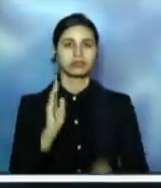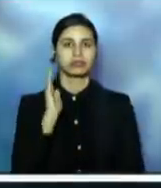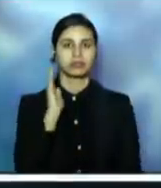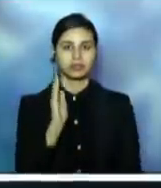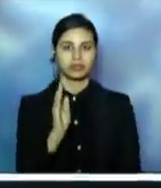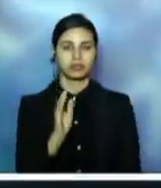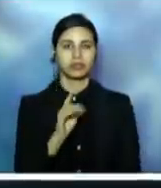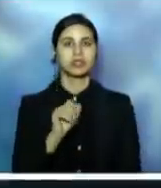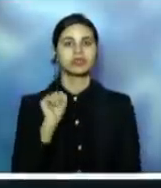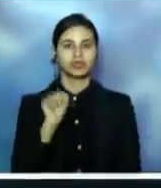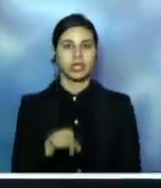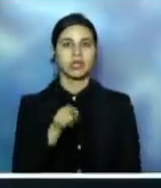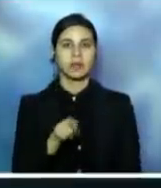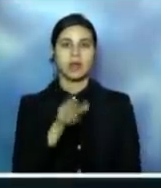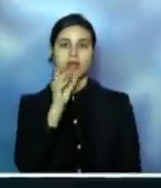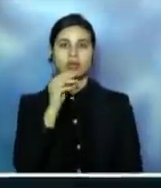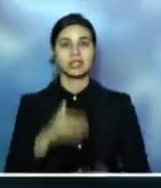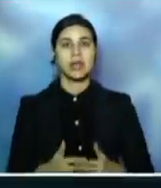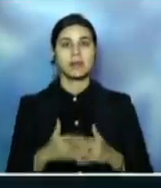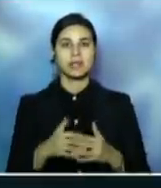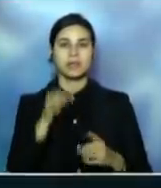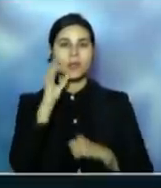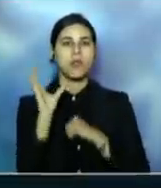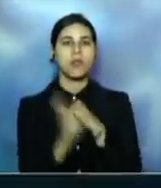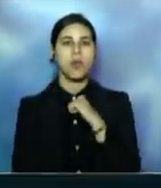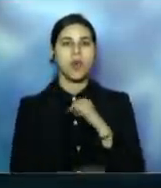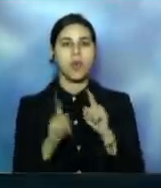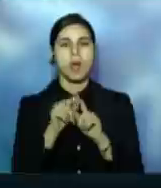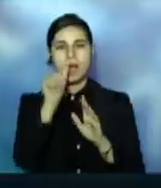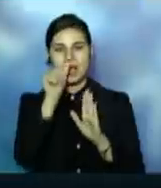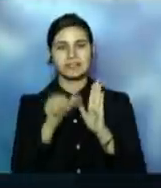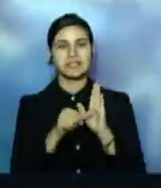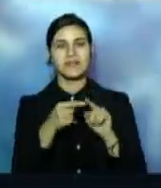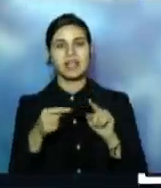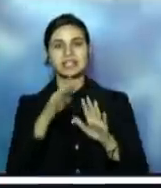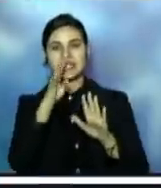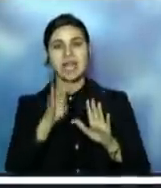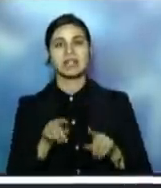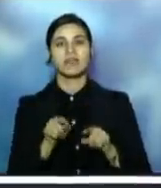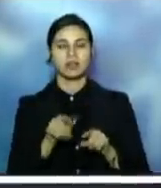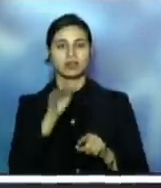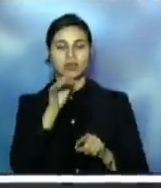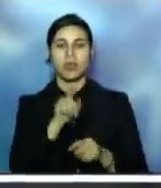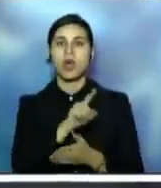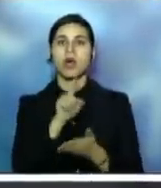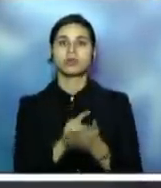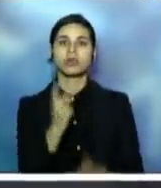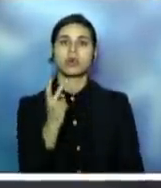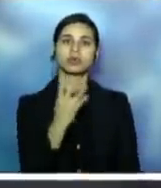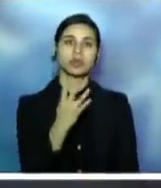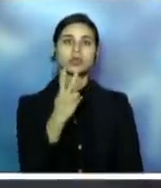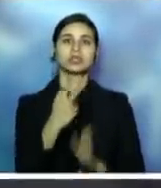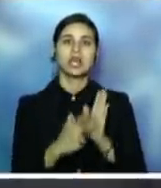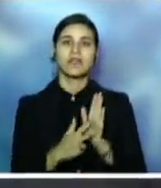დიაბეტი თავს ხშირ შემთხვევაში მესამე ტრიმესტრში იჩენს. გართულებების თავიდან ასარიდებლად სკრინინგი 24-დან